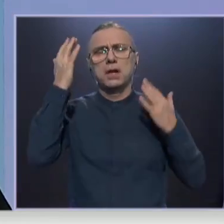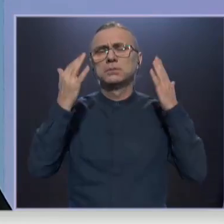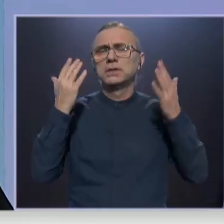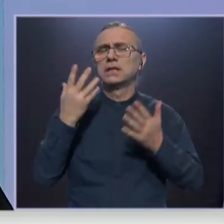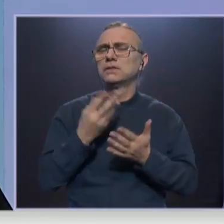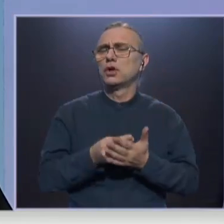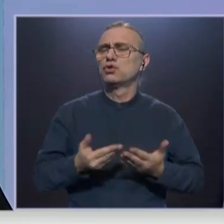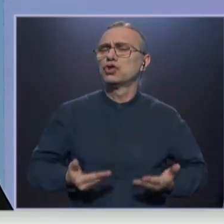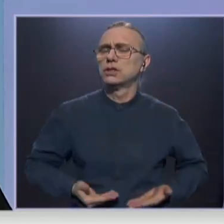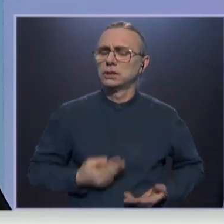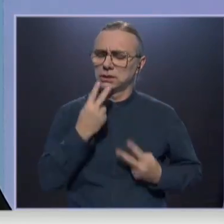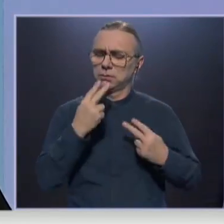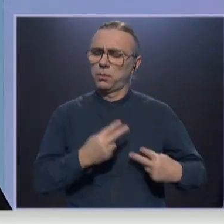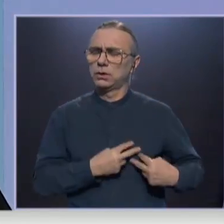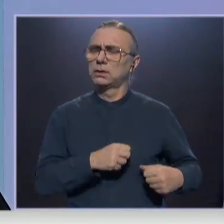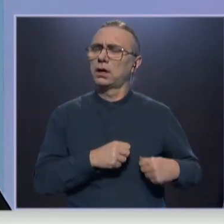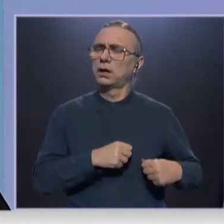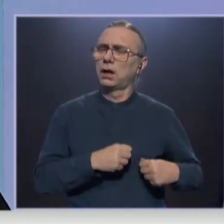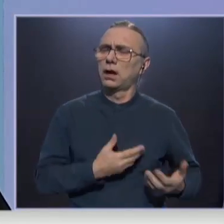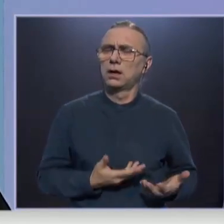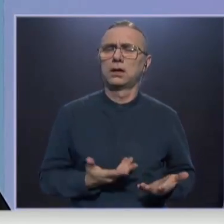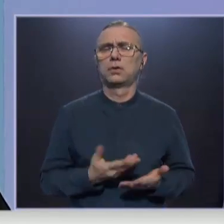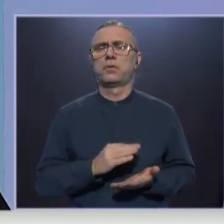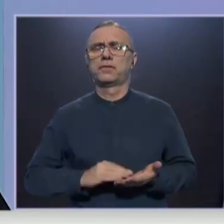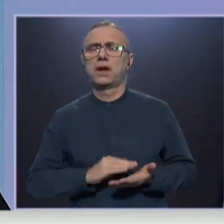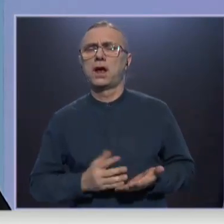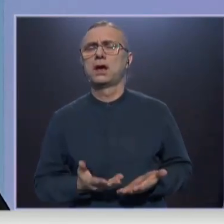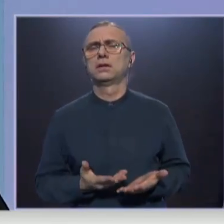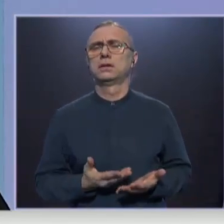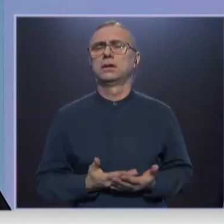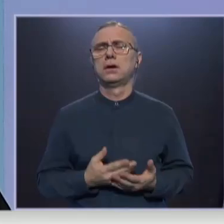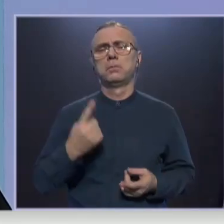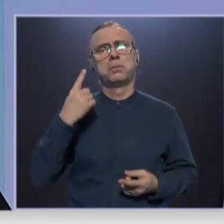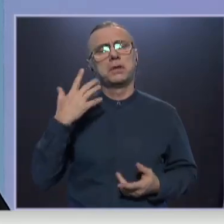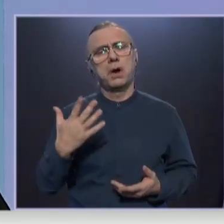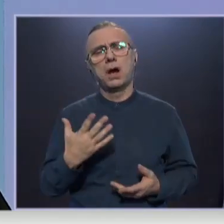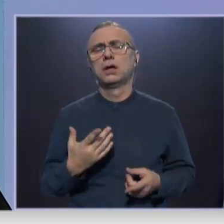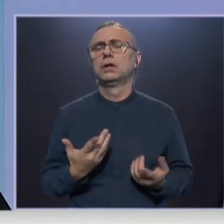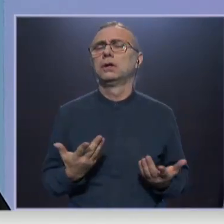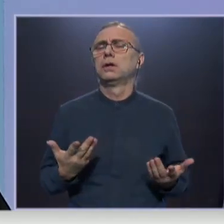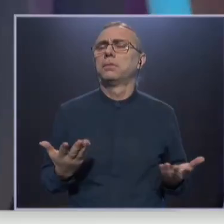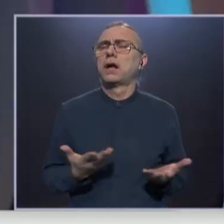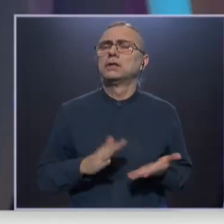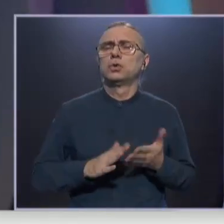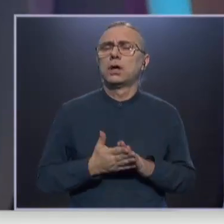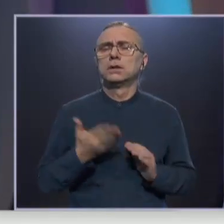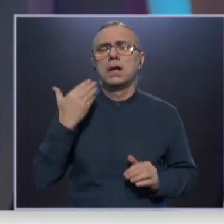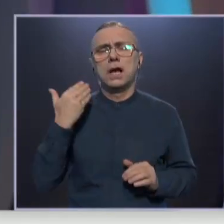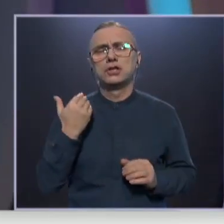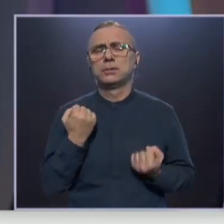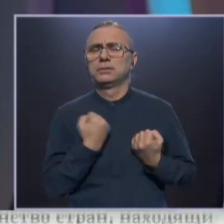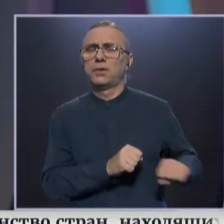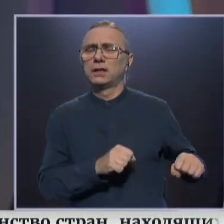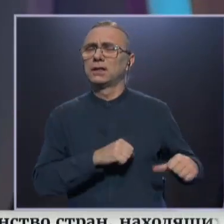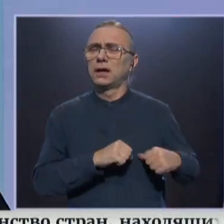свой грех, который повторяется, может, из недели в неделю, и понимает, что вот при каких-то ситуациях легче с ним справиться, при каких-то